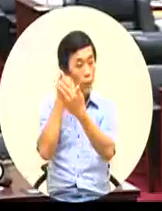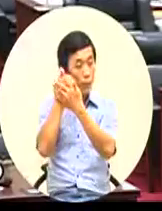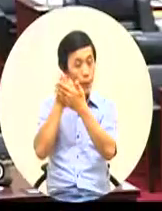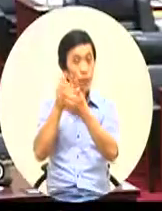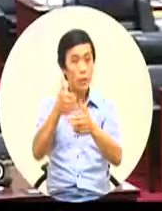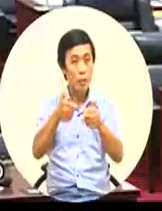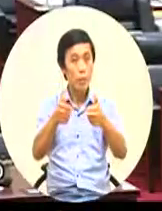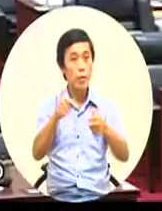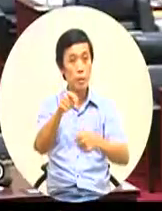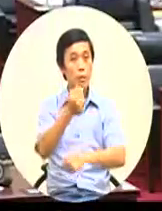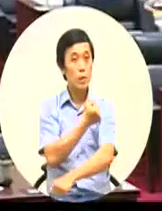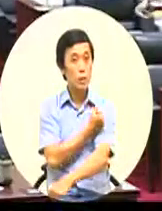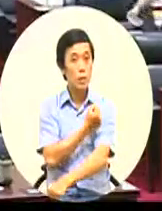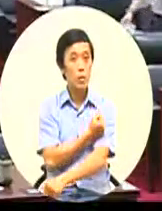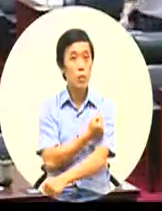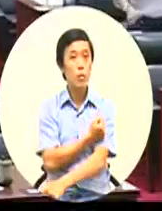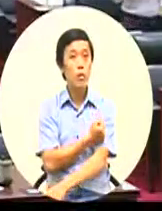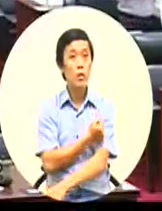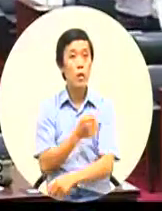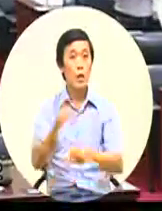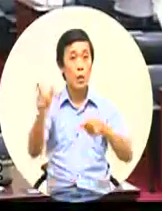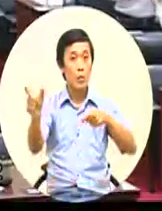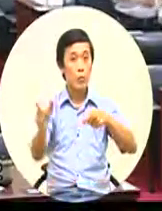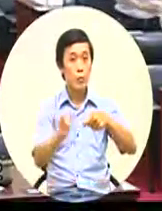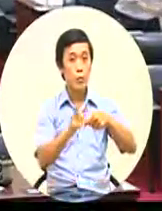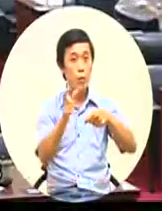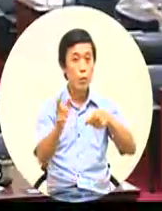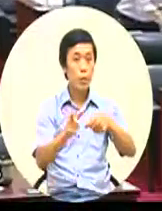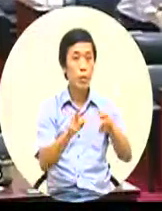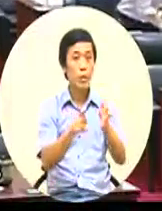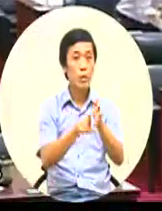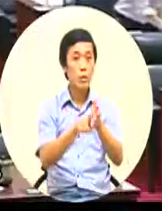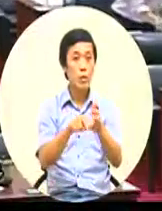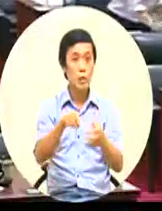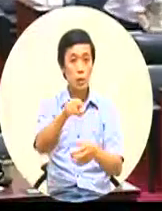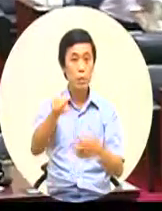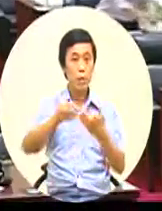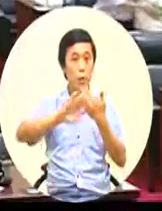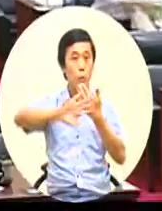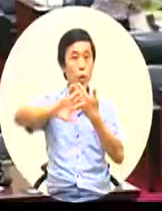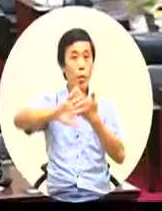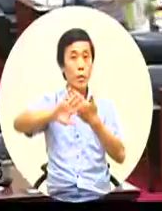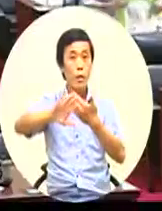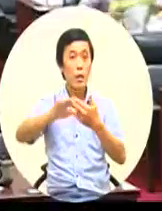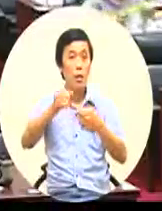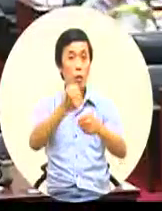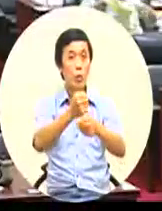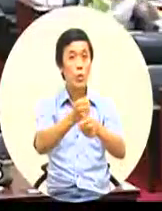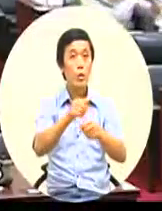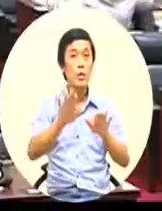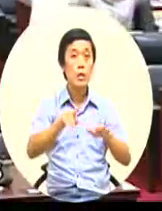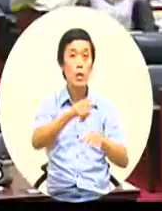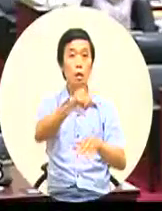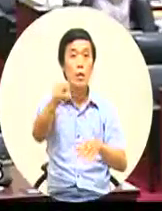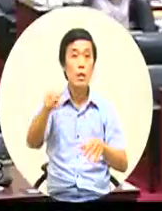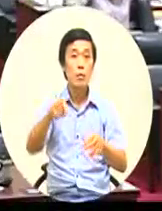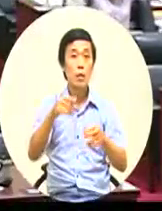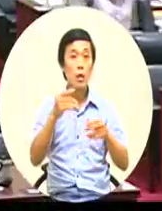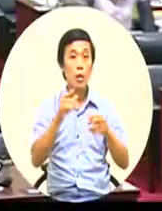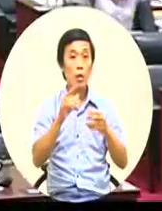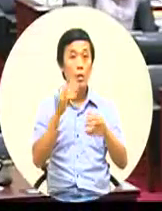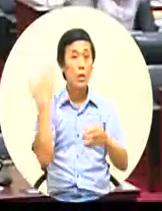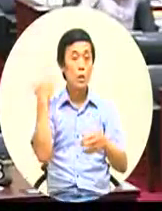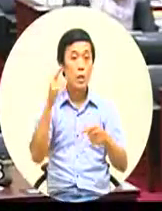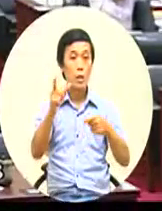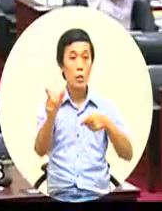台风天迄天，恁伫外口位，伫外口面对巡视的，请你现场在座的举手。恁